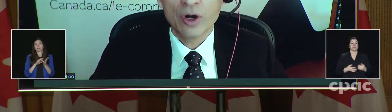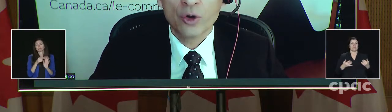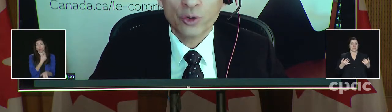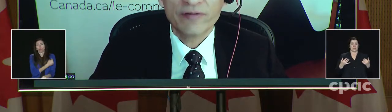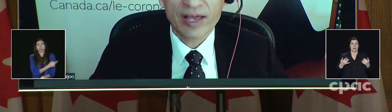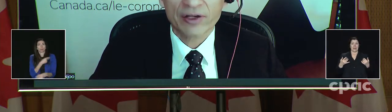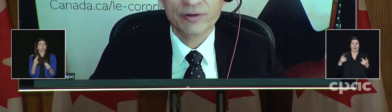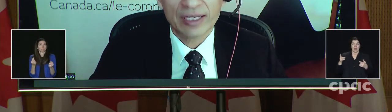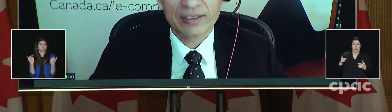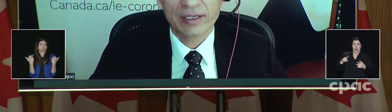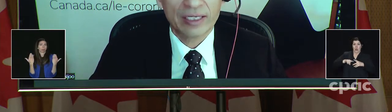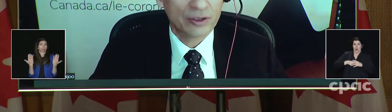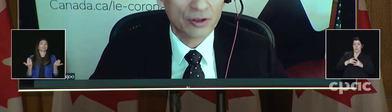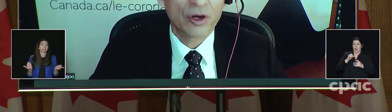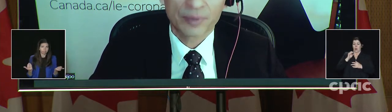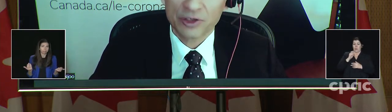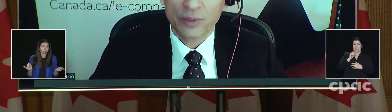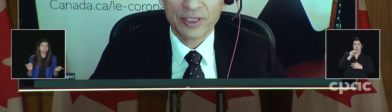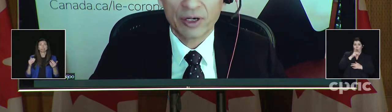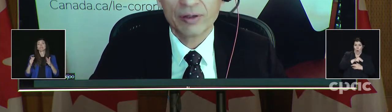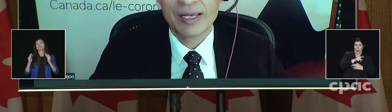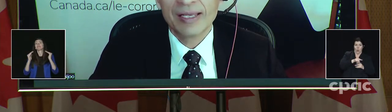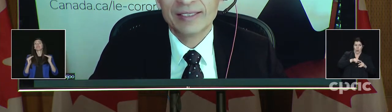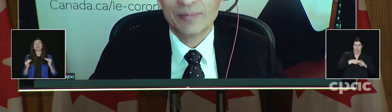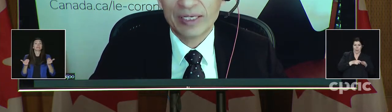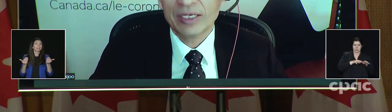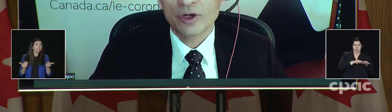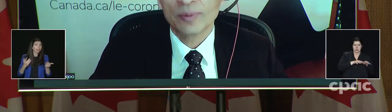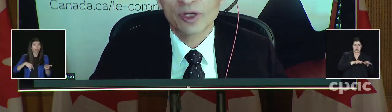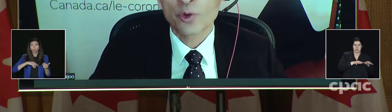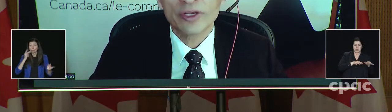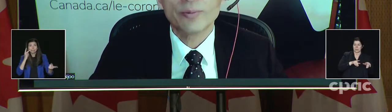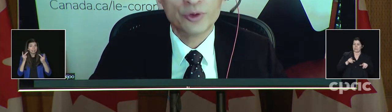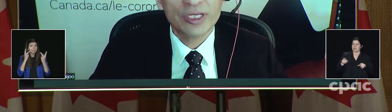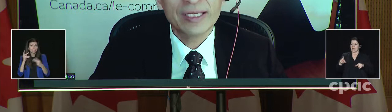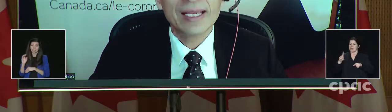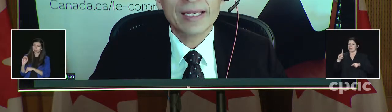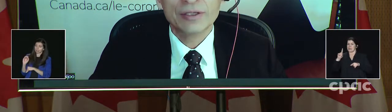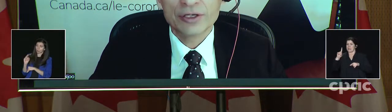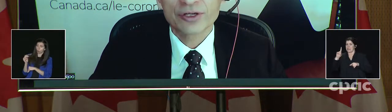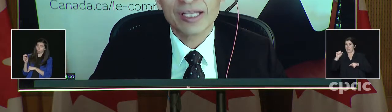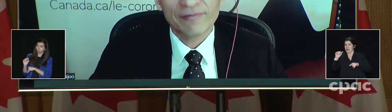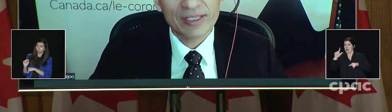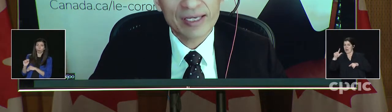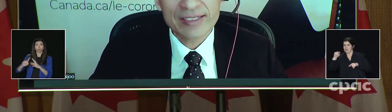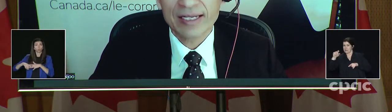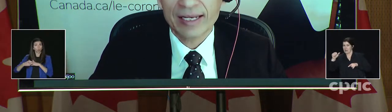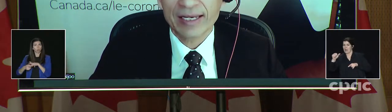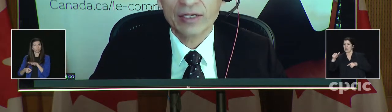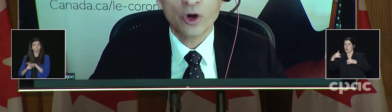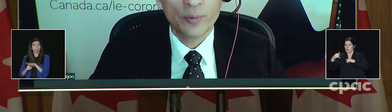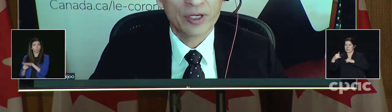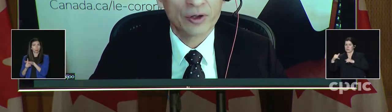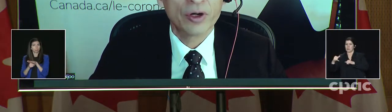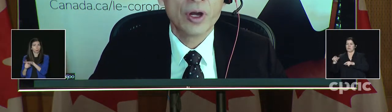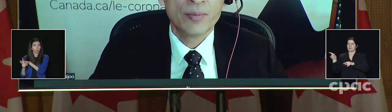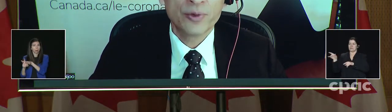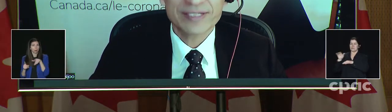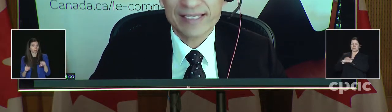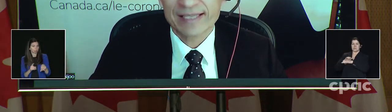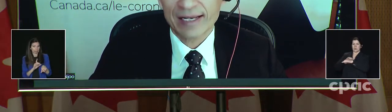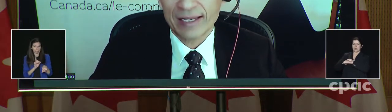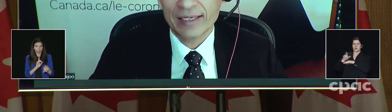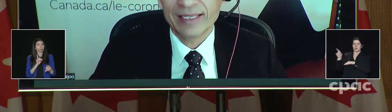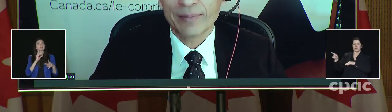là où le variant Delta est encore prédominant, des pays comme le Royaume-Uni illustrent la vitesse à laquelle Omicron